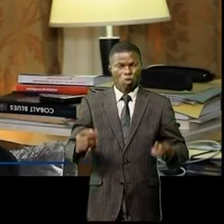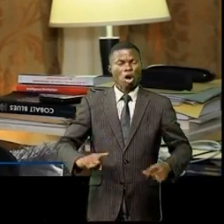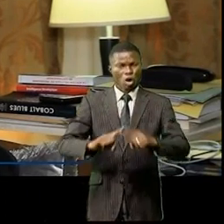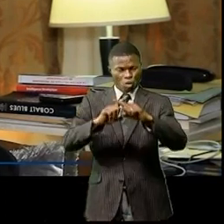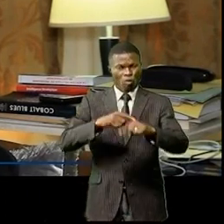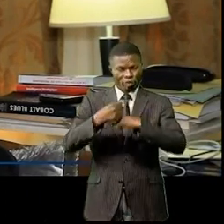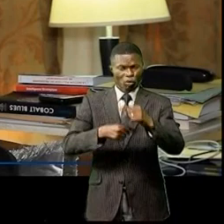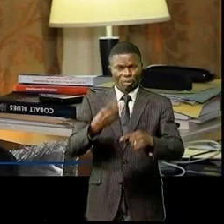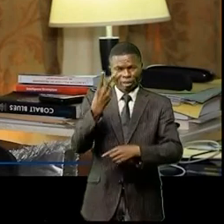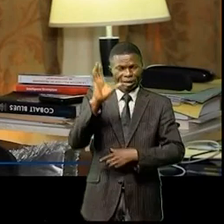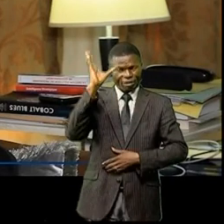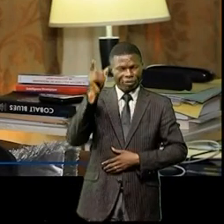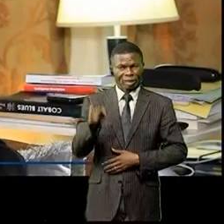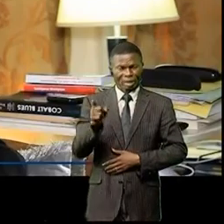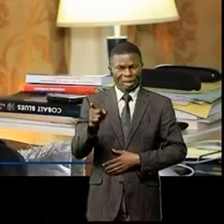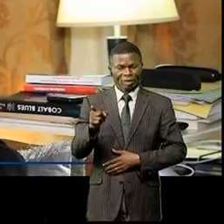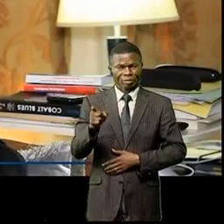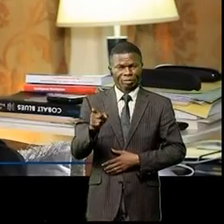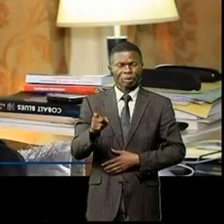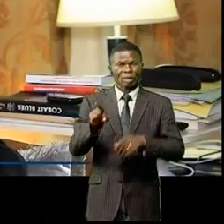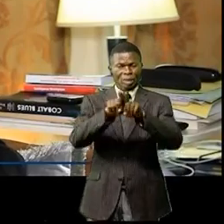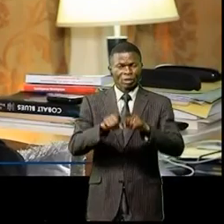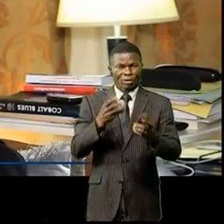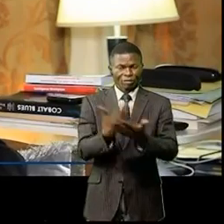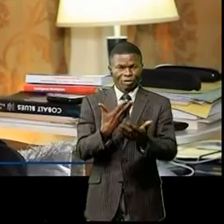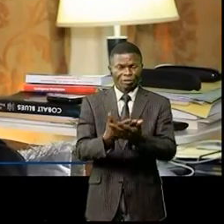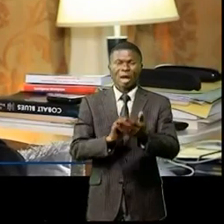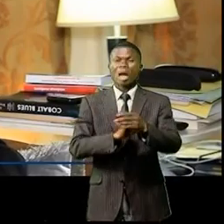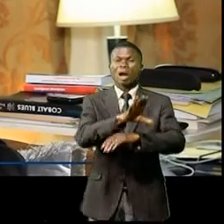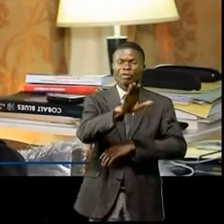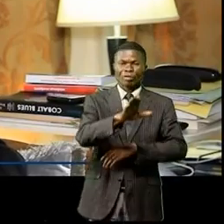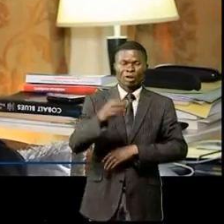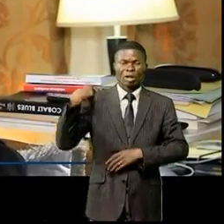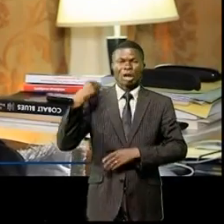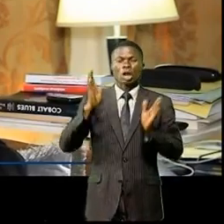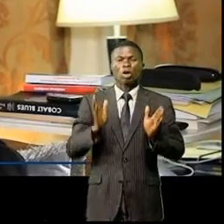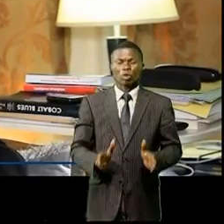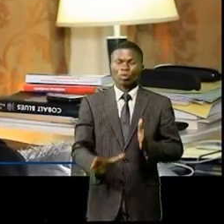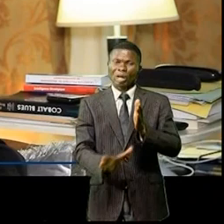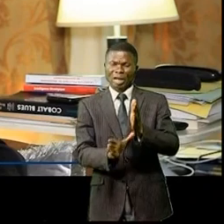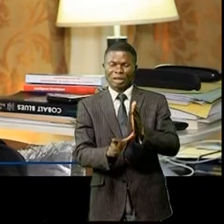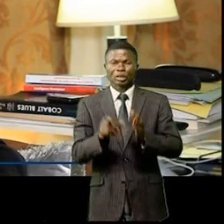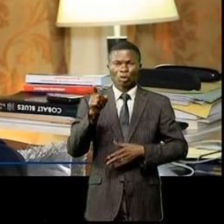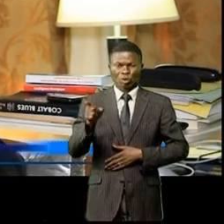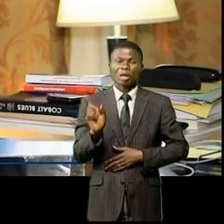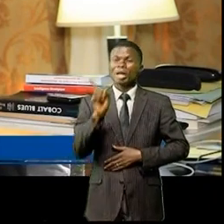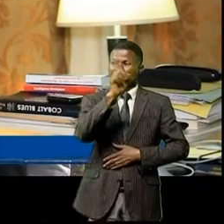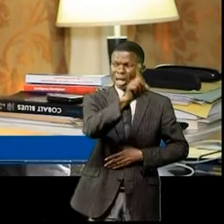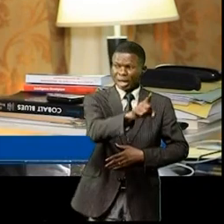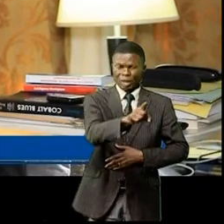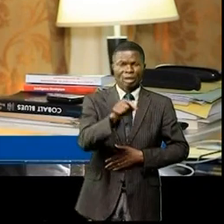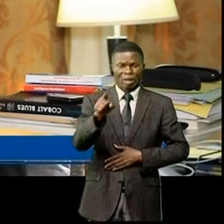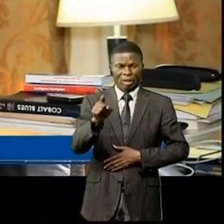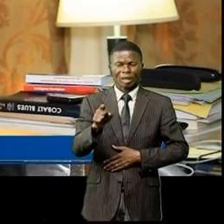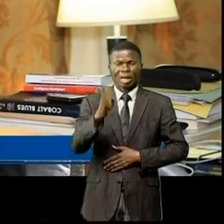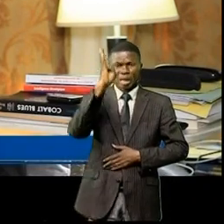résolue par les autorités locales. Nous avons immédiatement alerté le gouverneur intérimaire qui est à Lusambo à